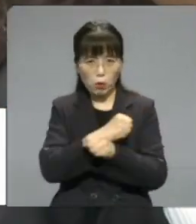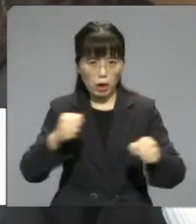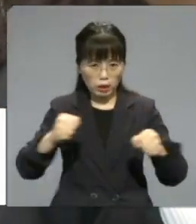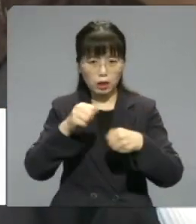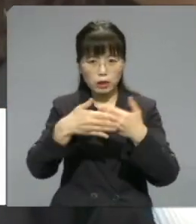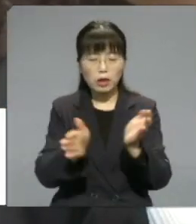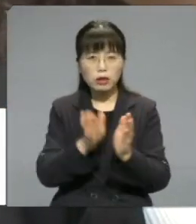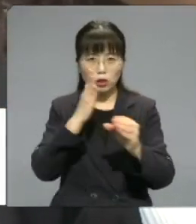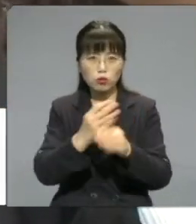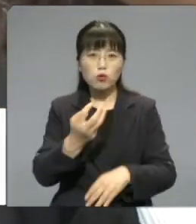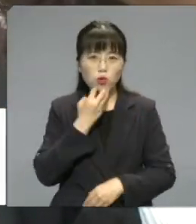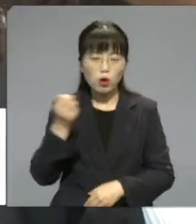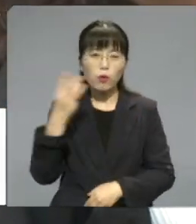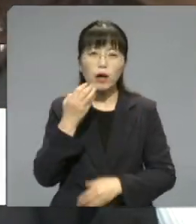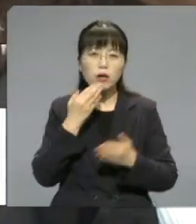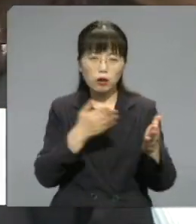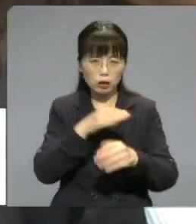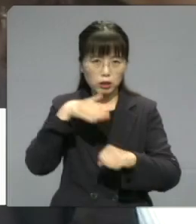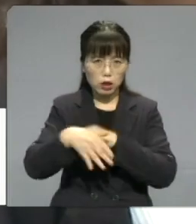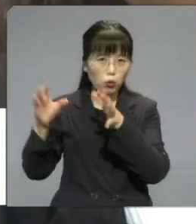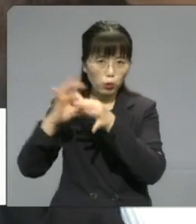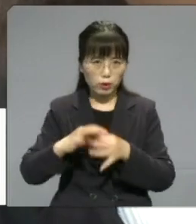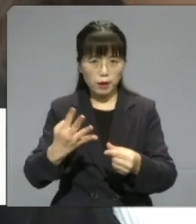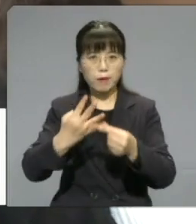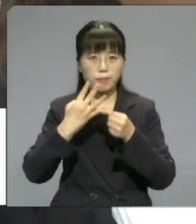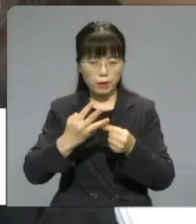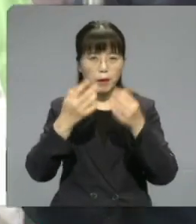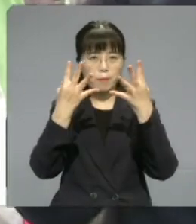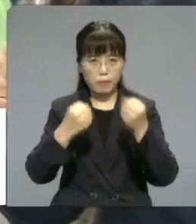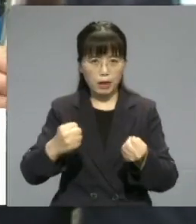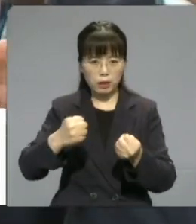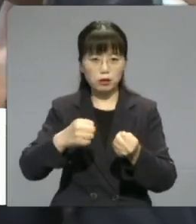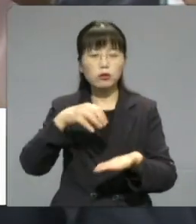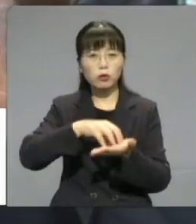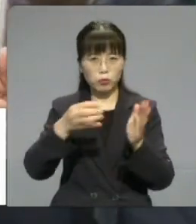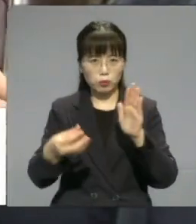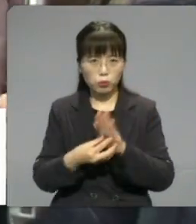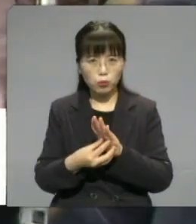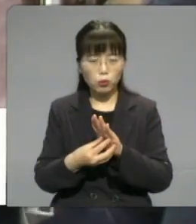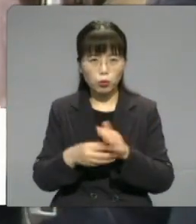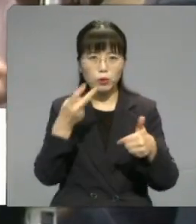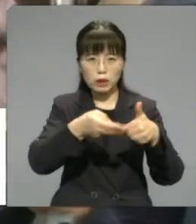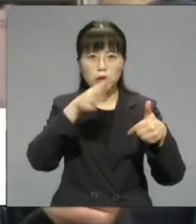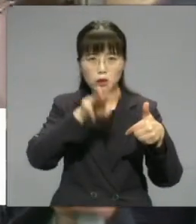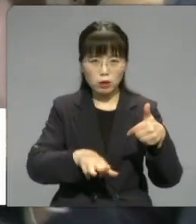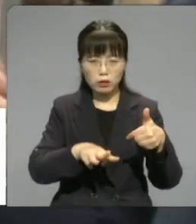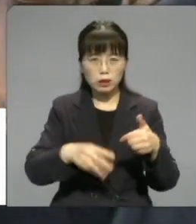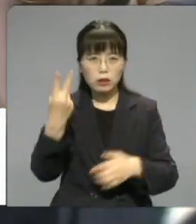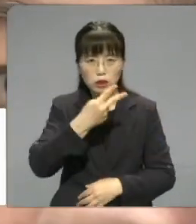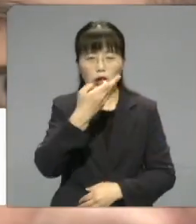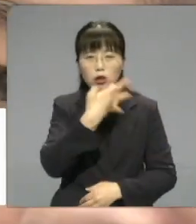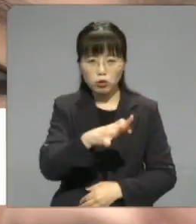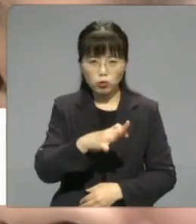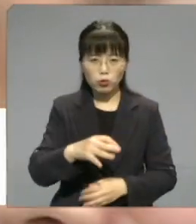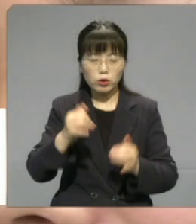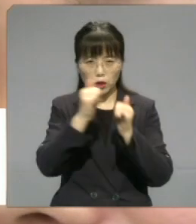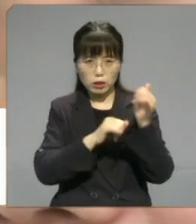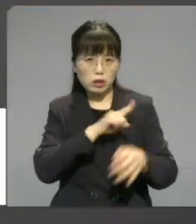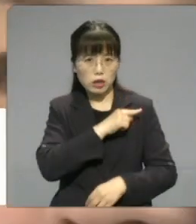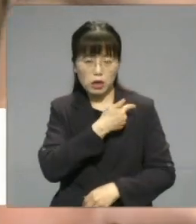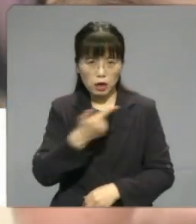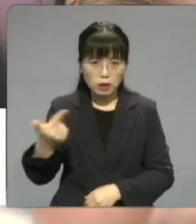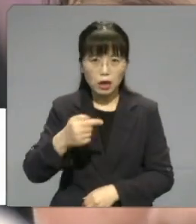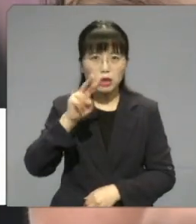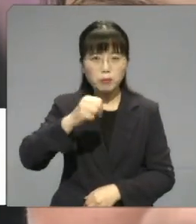단체 중 서울과 경기 대구에 이어 네번째로 많은 수준입니다 인천에는 2019년에 역대